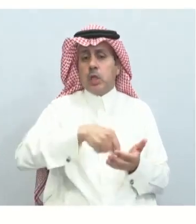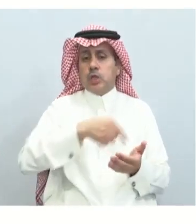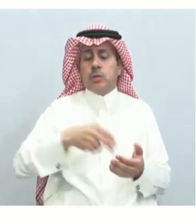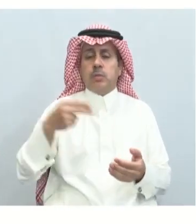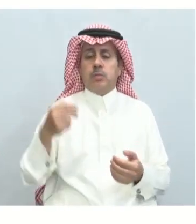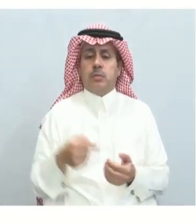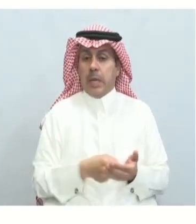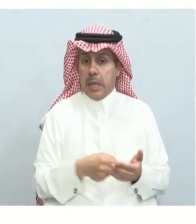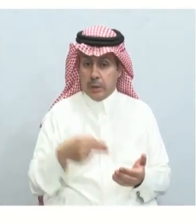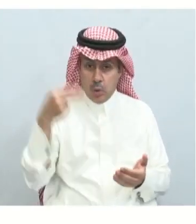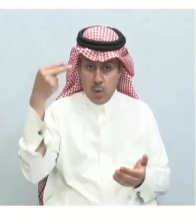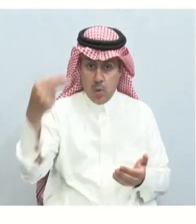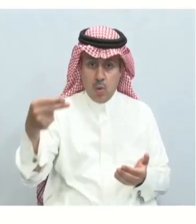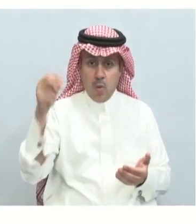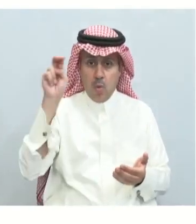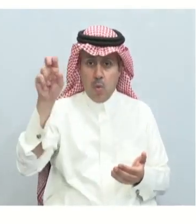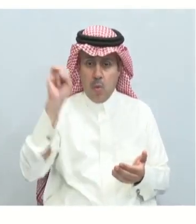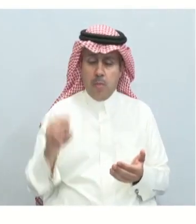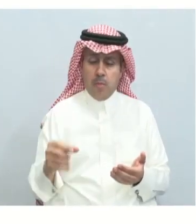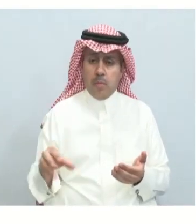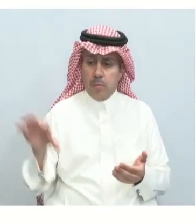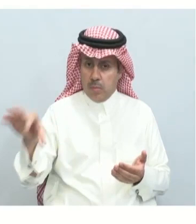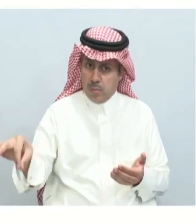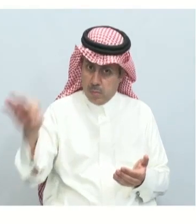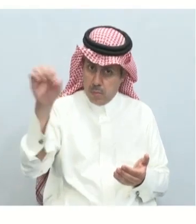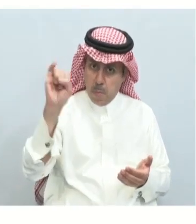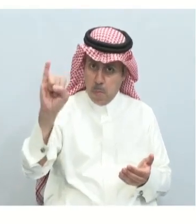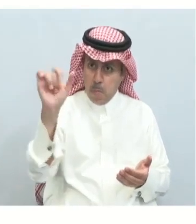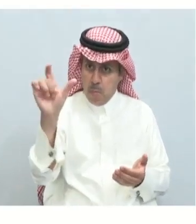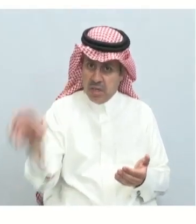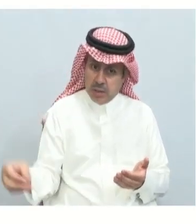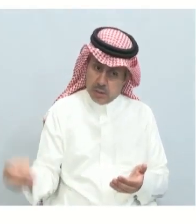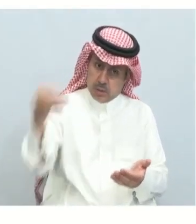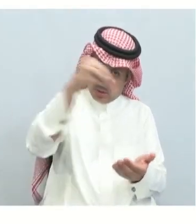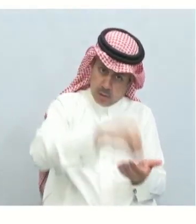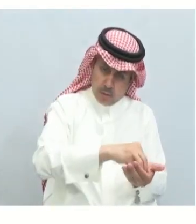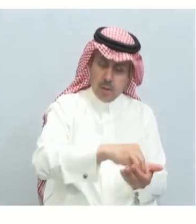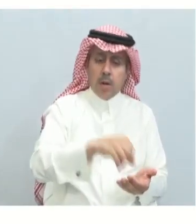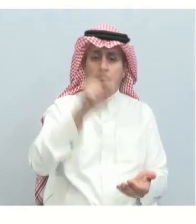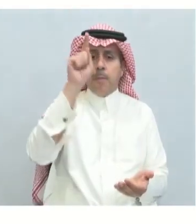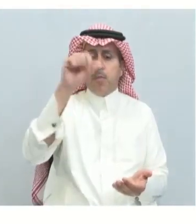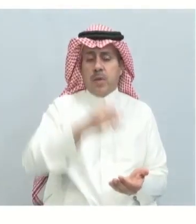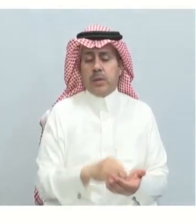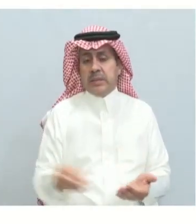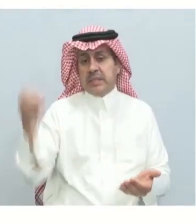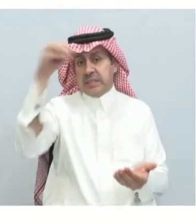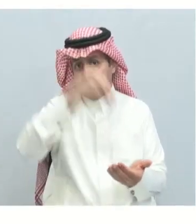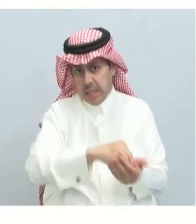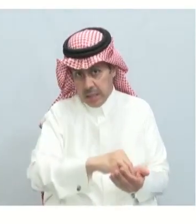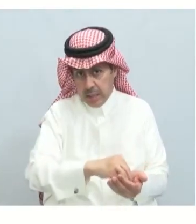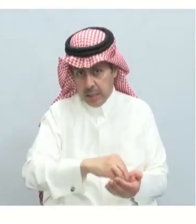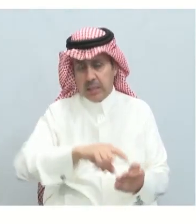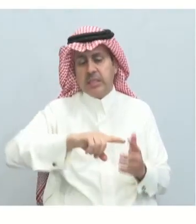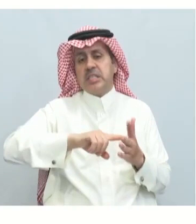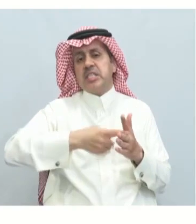العقم بايصال الحيوان المنوي الى البويضه ويسمى التلقيح الصناعي سواء